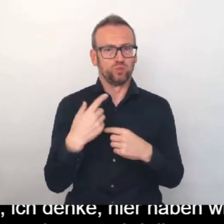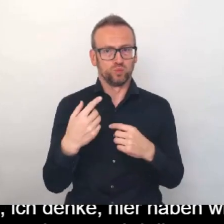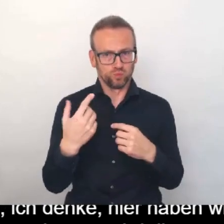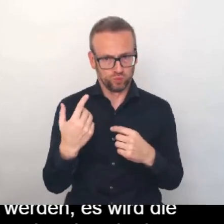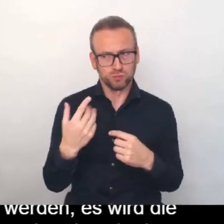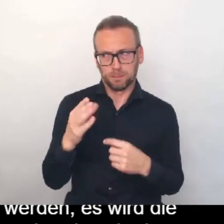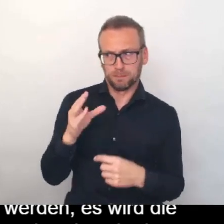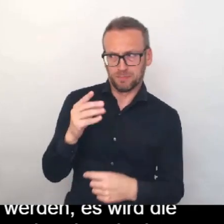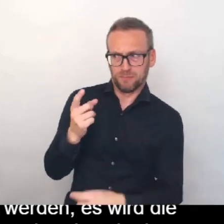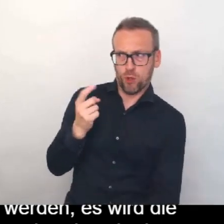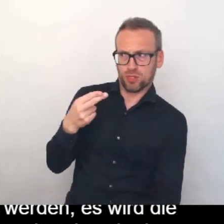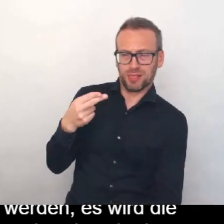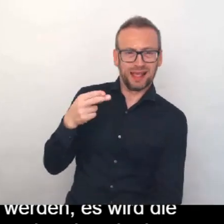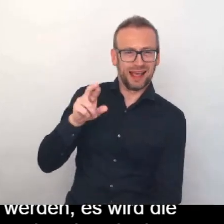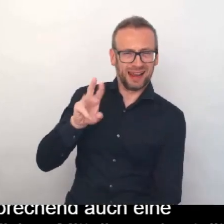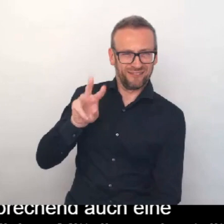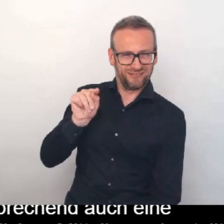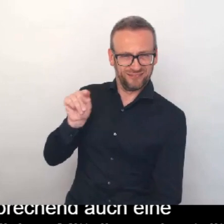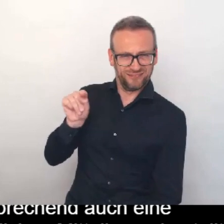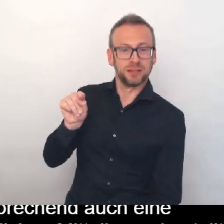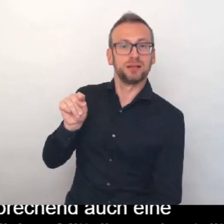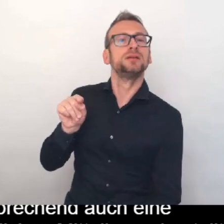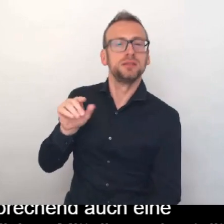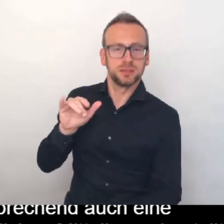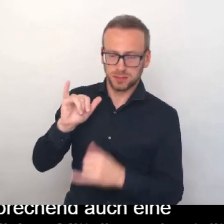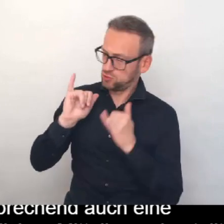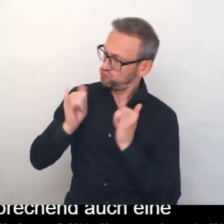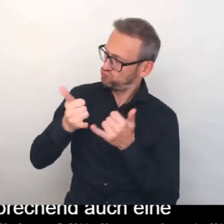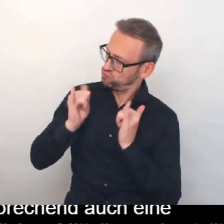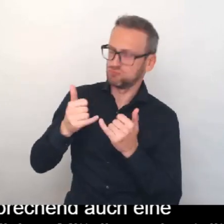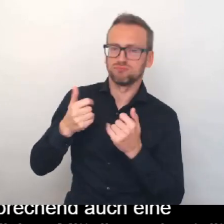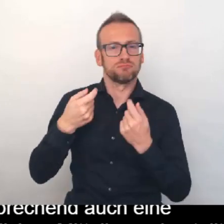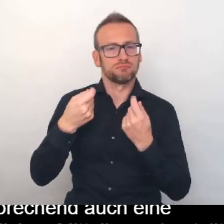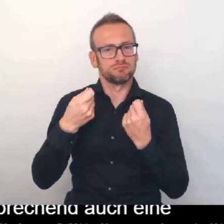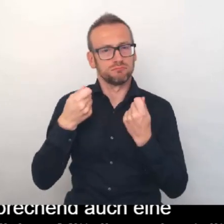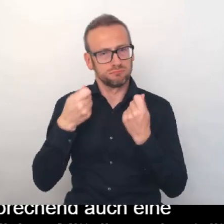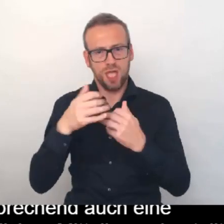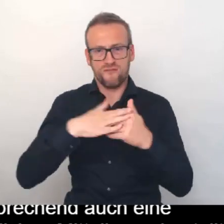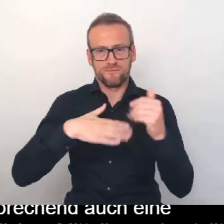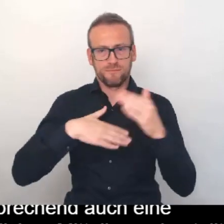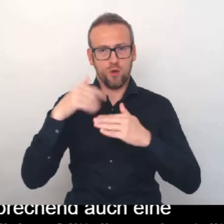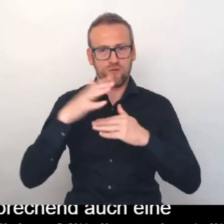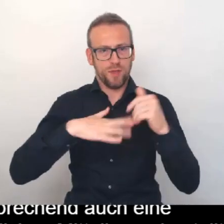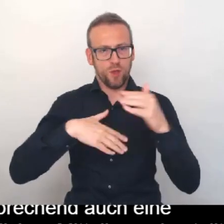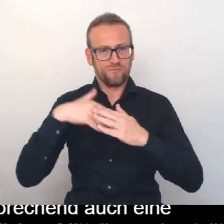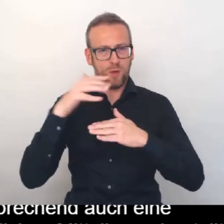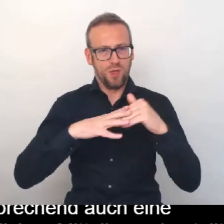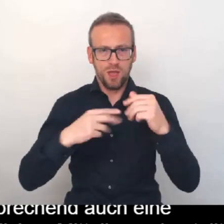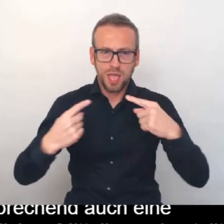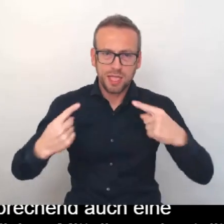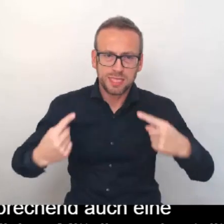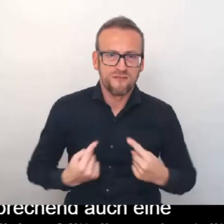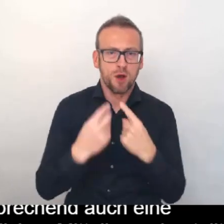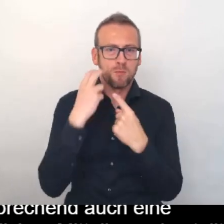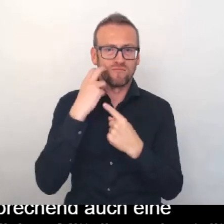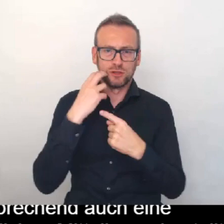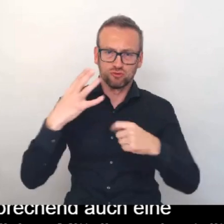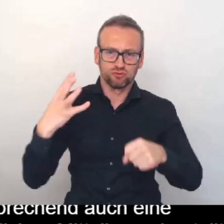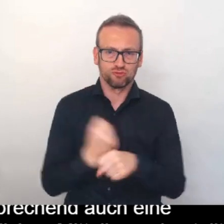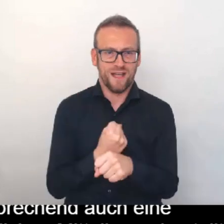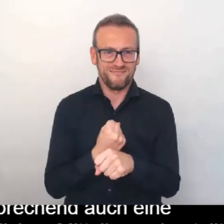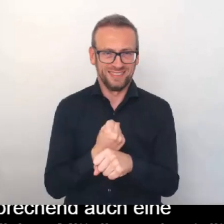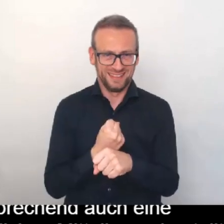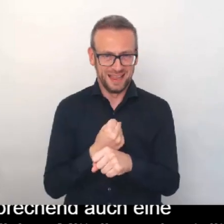herzlichen Dank für die Einschätzung, was die Nachwuchsförderung anbelangt. Ich will nochmal auf die vielen Stellen hinweisen, gerade diese 1240 kW-Stellen.